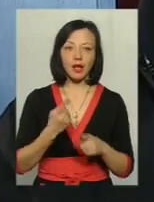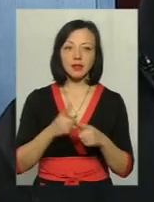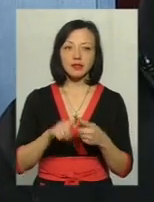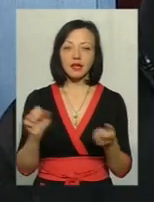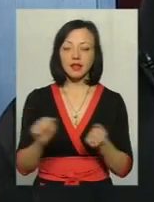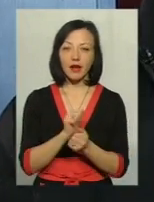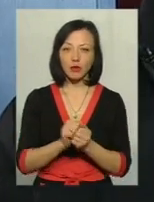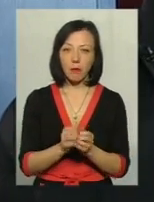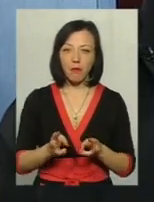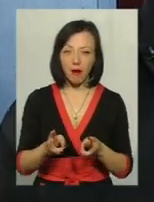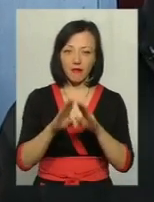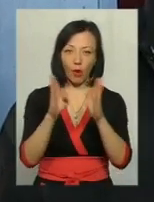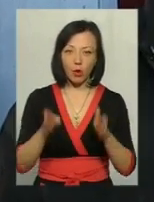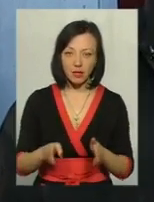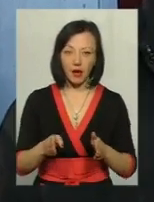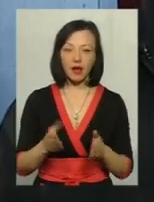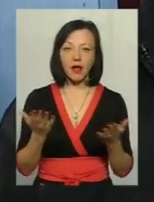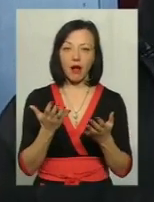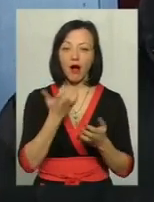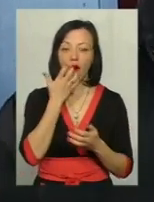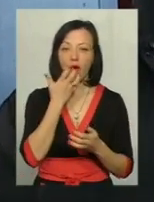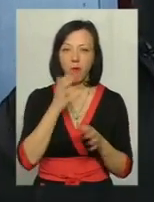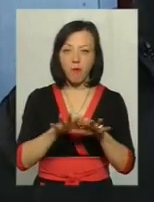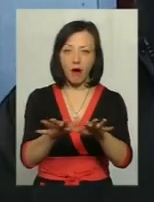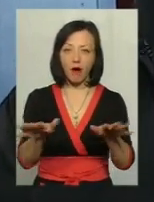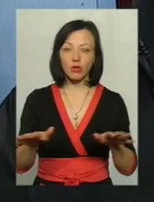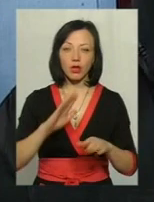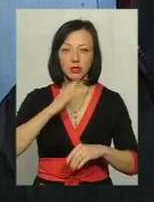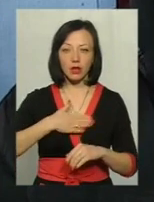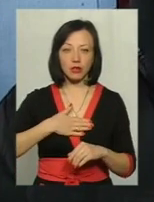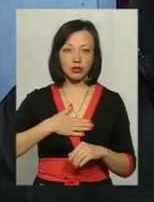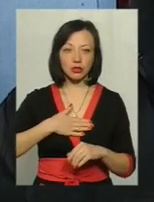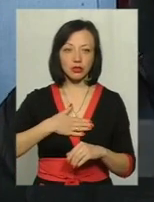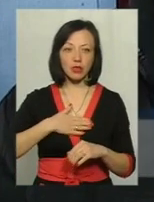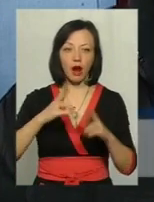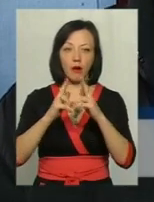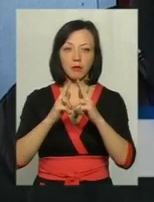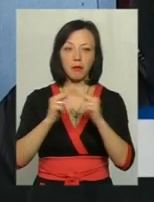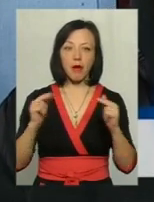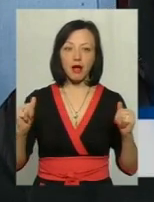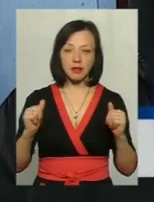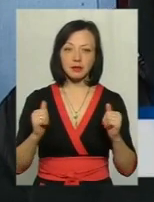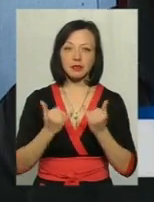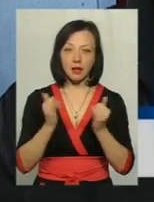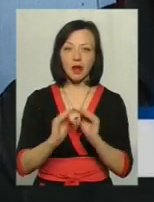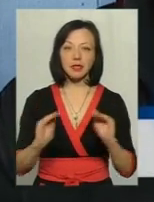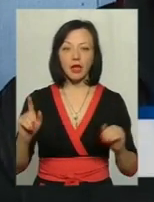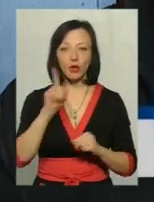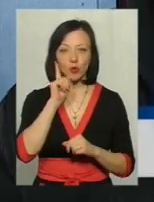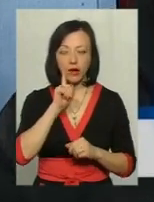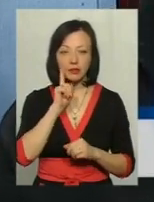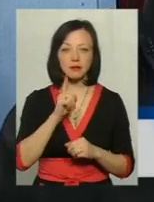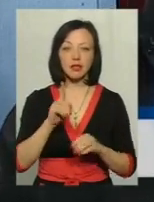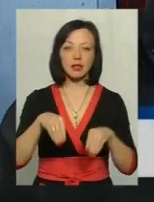твердопаливна котельня, яка опалює наш палац для дітей та юнацтва